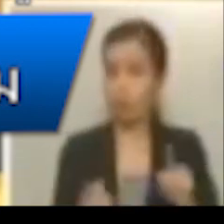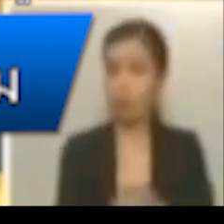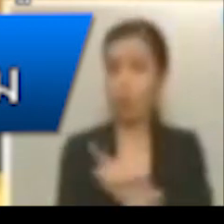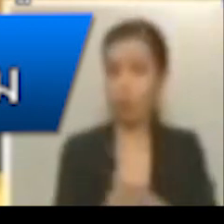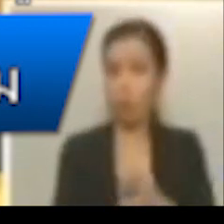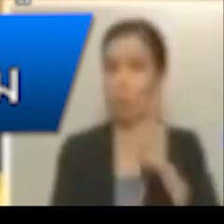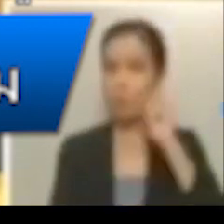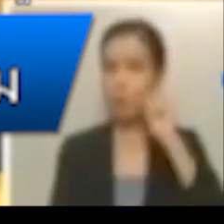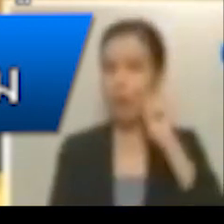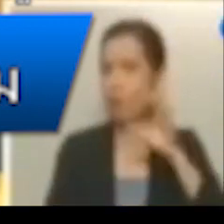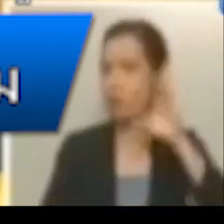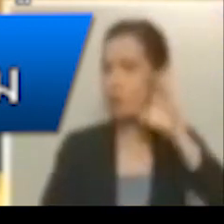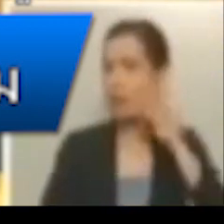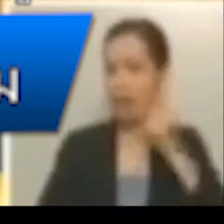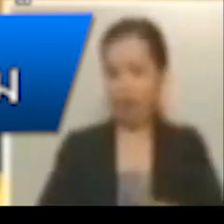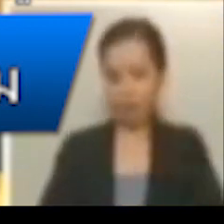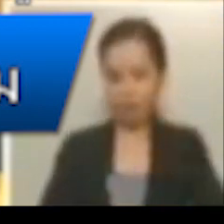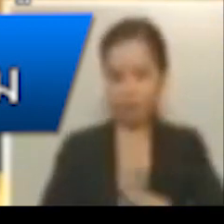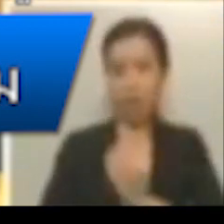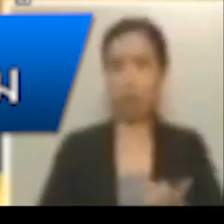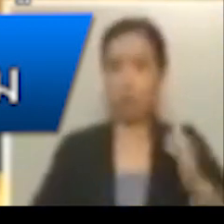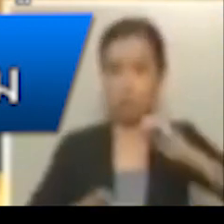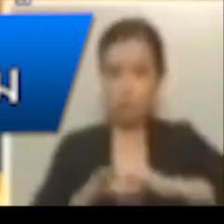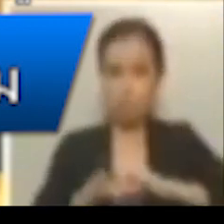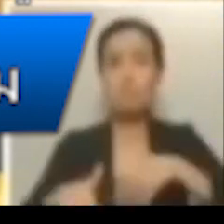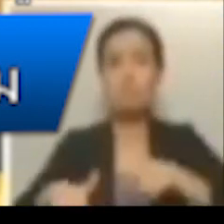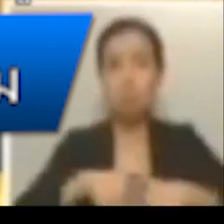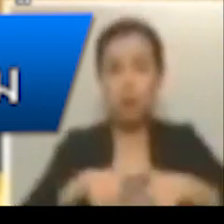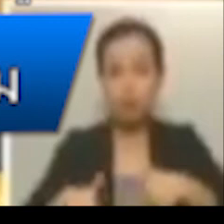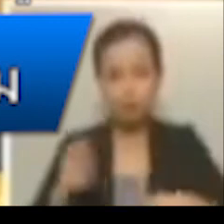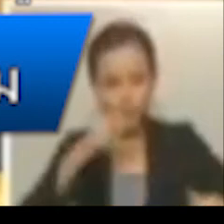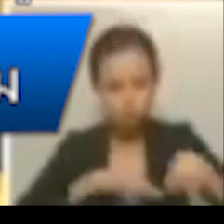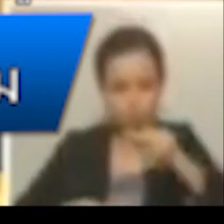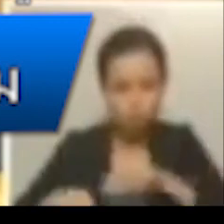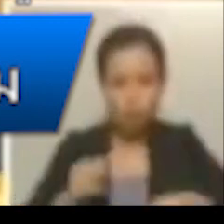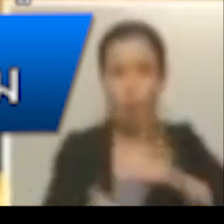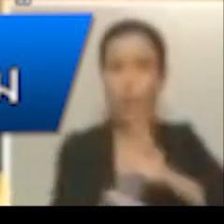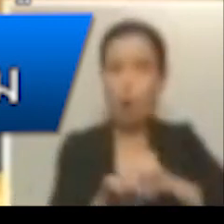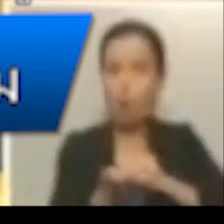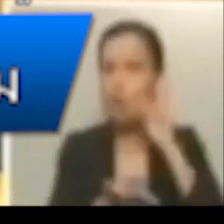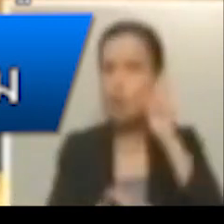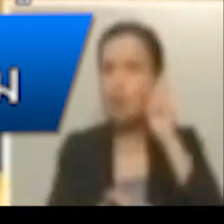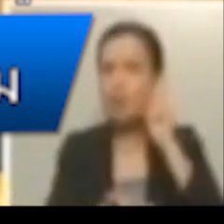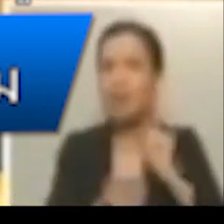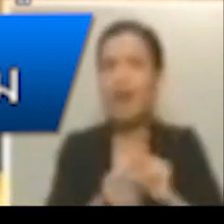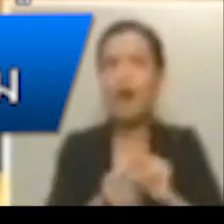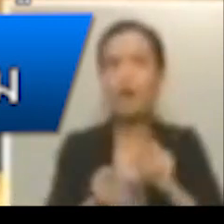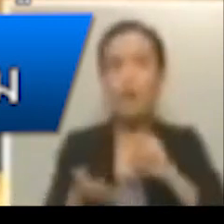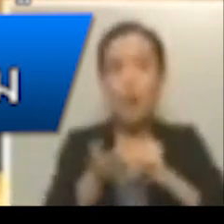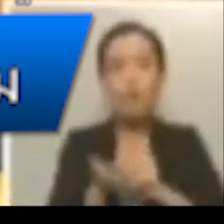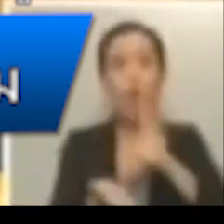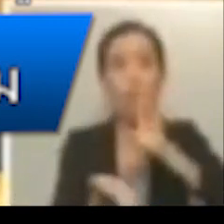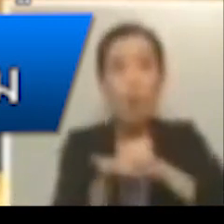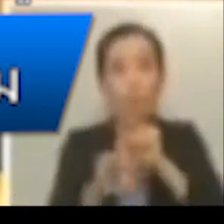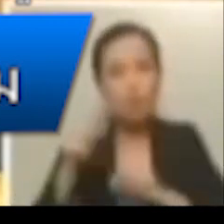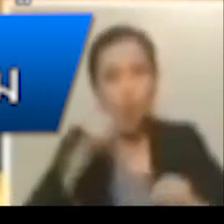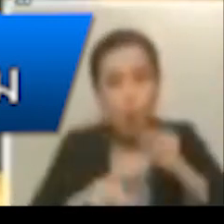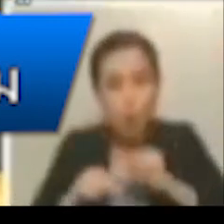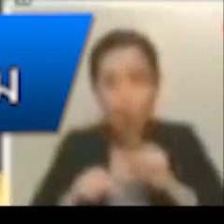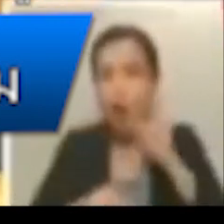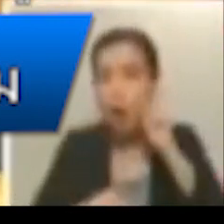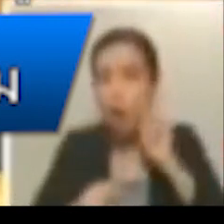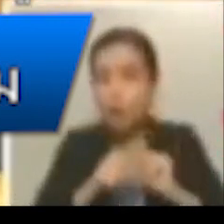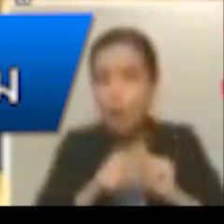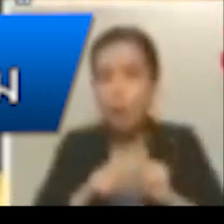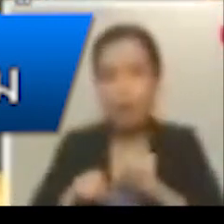ที่ได้รับความเชื่อถือองค์กรที่โยงกับประชาชนร่วมกันตรวจสอบข้อมูลข่าวสารที่เรียกว่า cross check ก็คือเป็นการตรวจสอบข้อมูลข่าวส